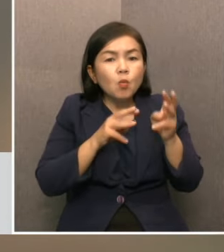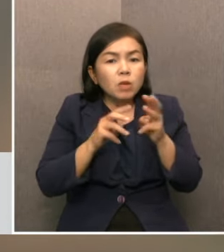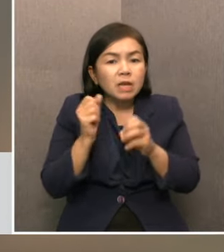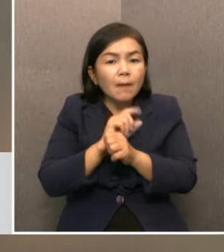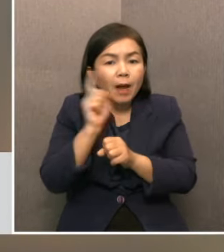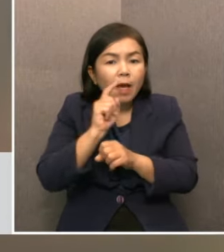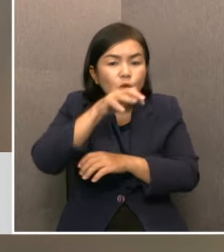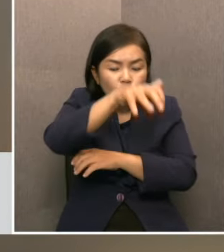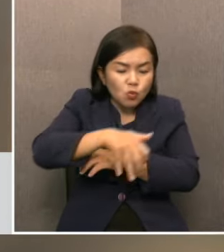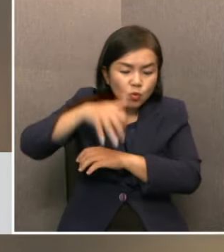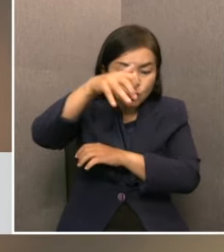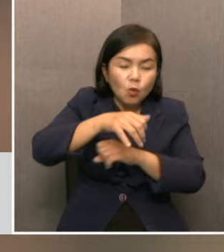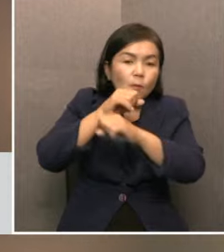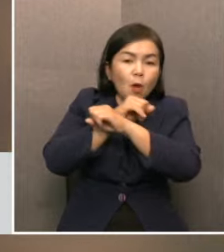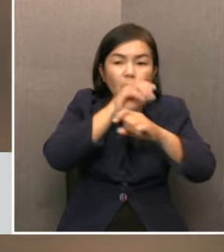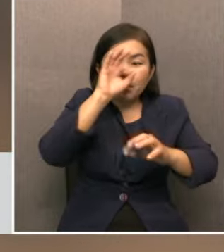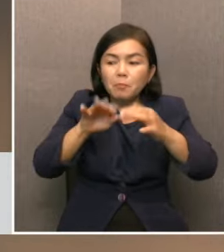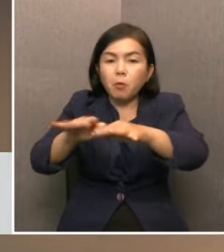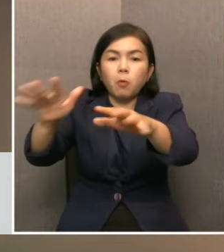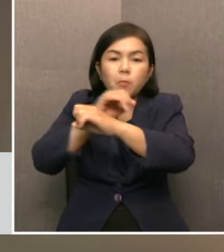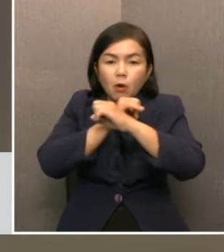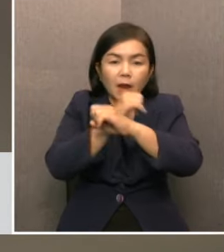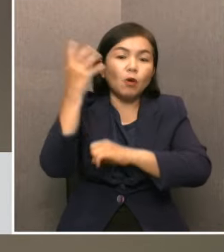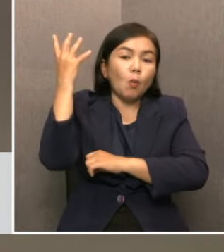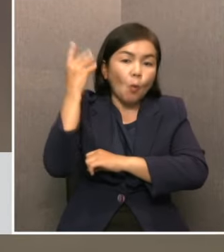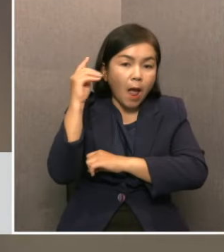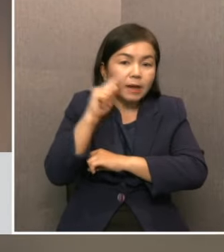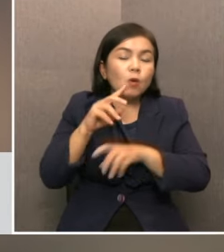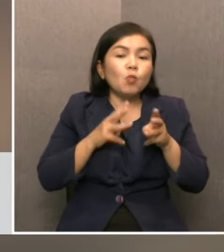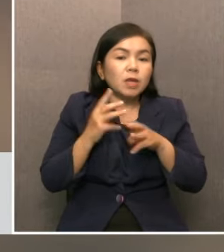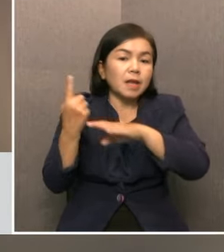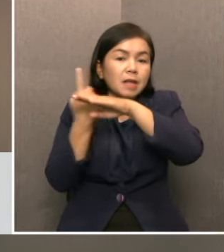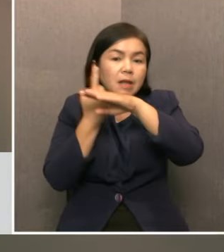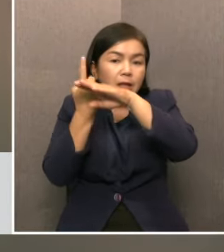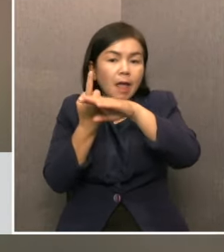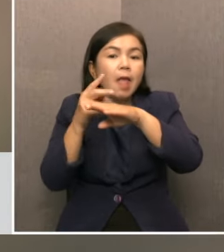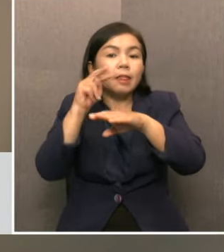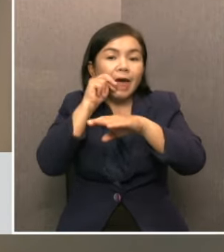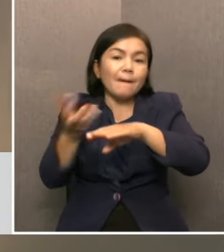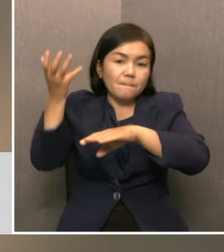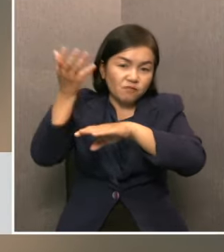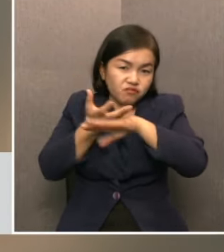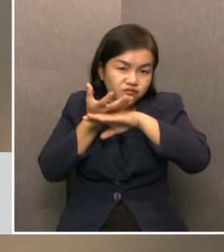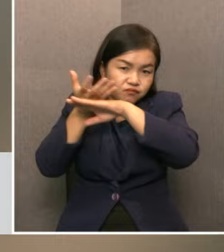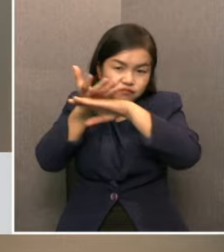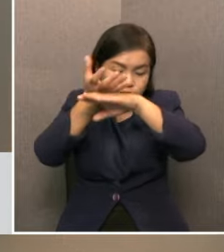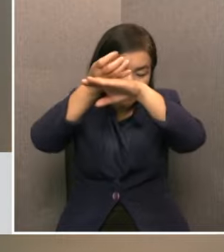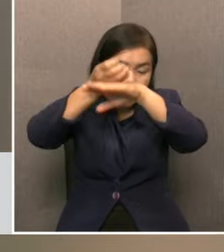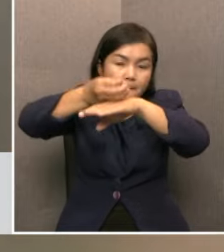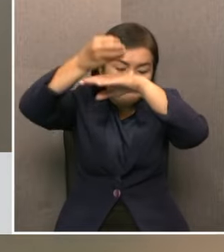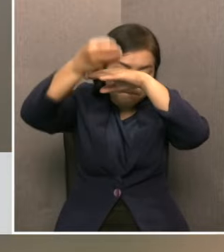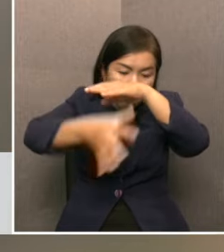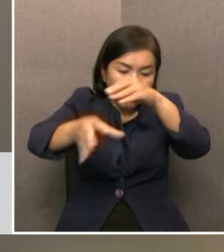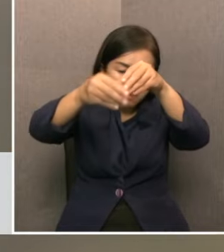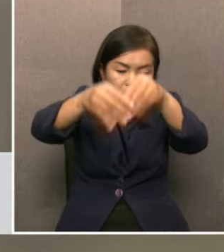เพลิงและสกัดกั้นเปลวไฟเมื่อวานนี้และใช้เฮลิคอปเตอร์ 2ลำพร้อมกับถังน้ำเพื่อทิ้งน้ำลงบนเชิง